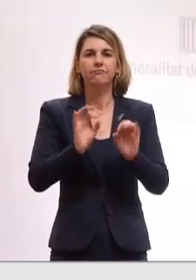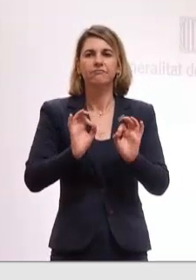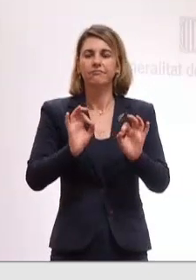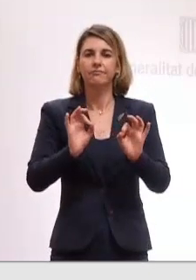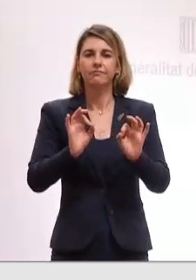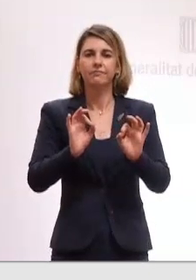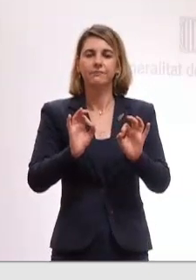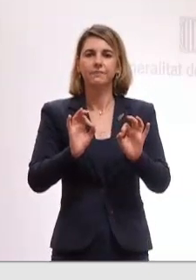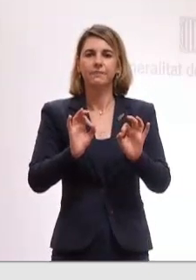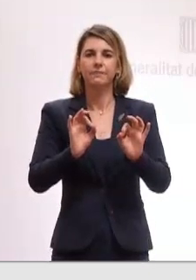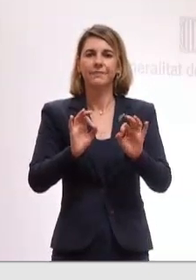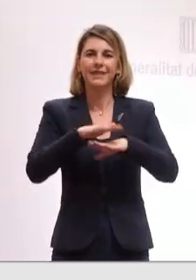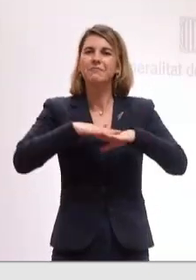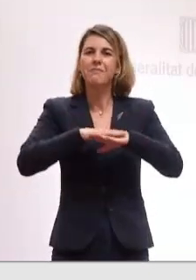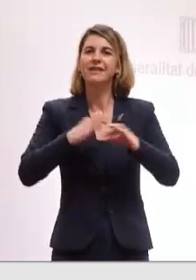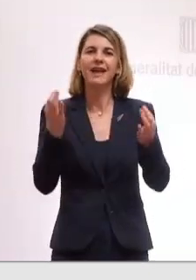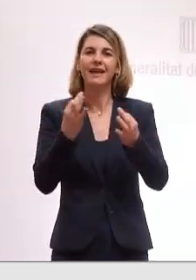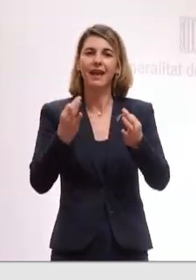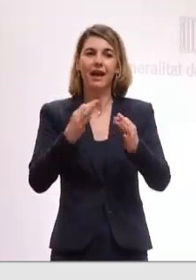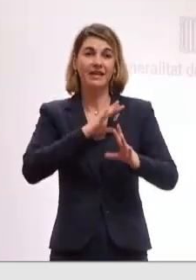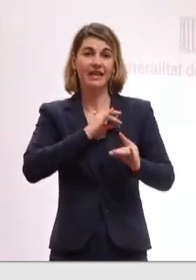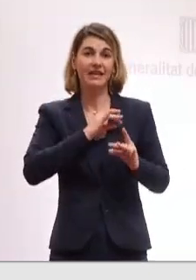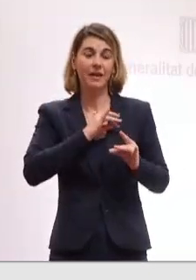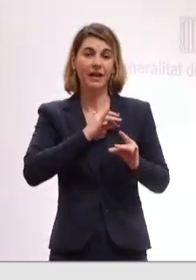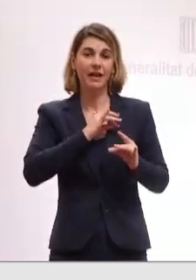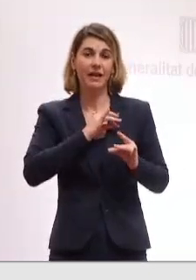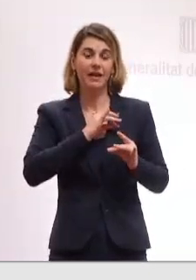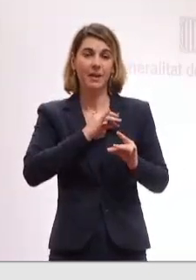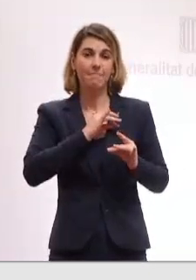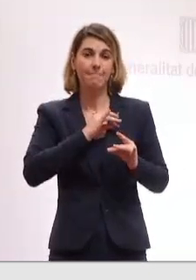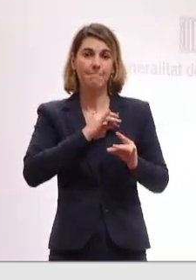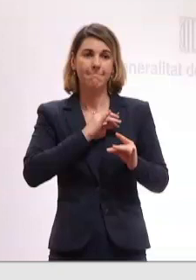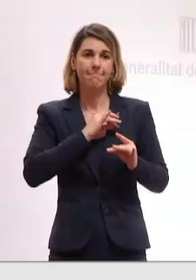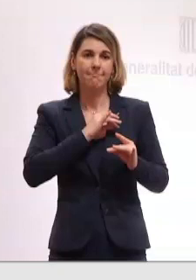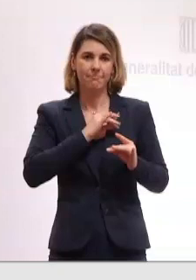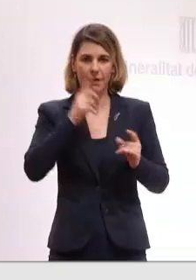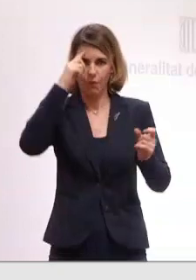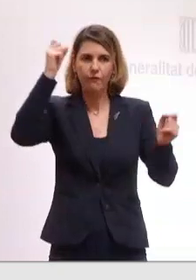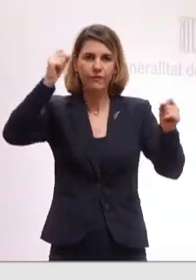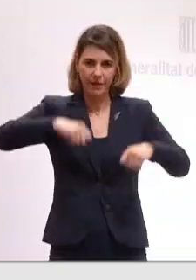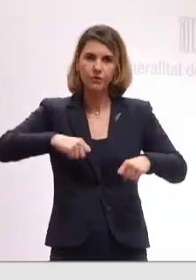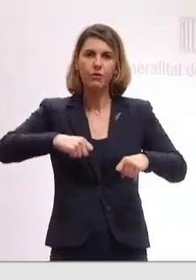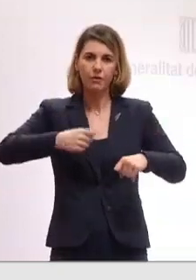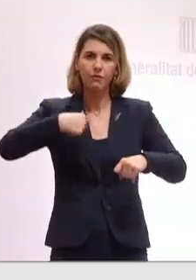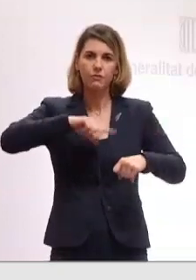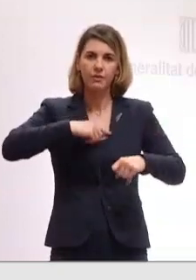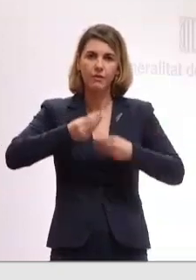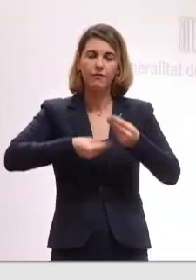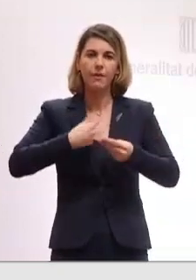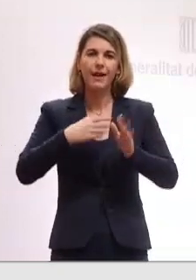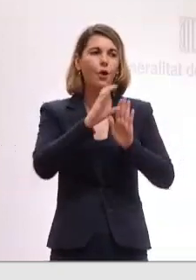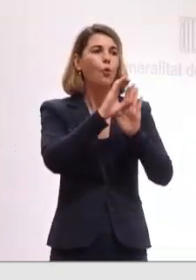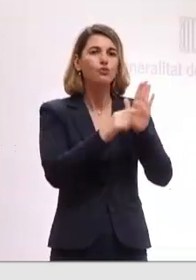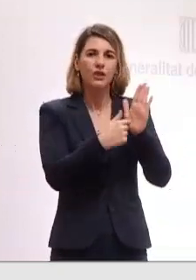poder que es basa en l'assentiment, en la confirmació que es fa des de la